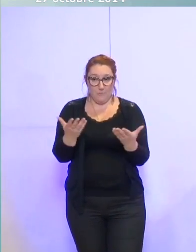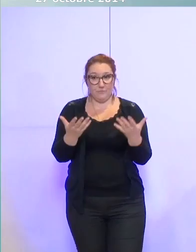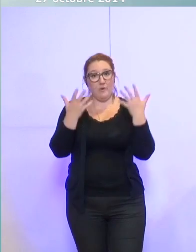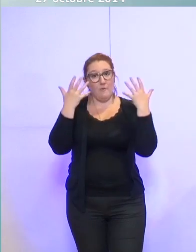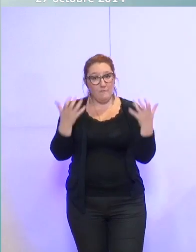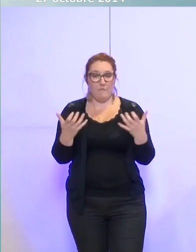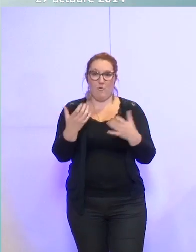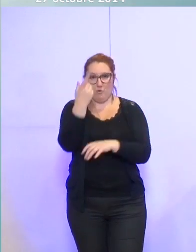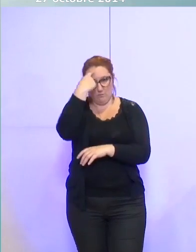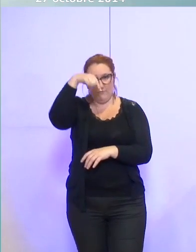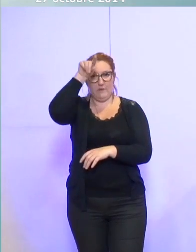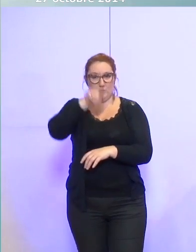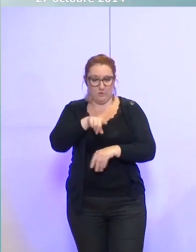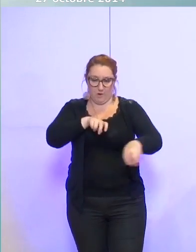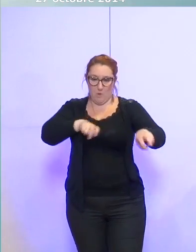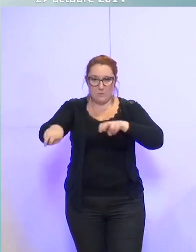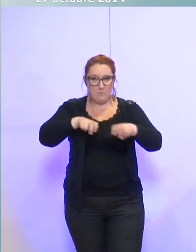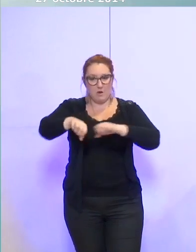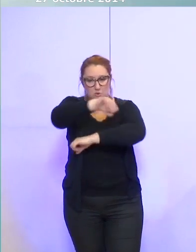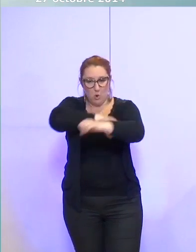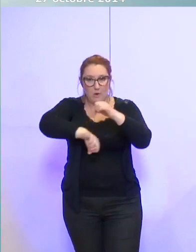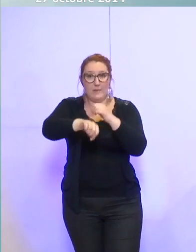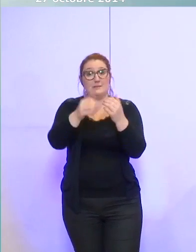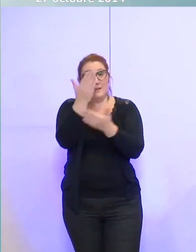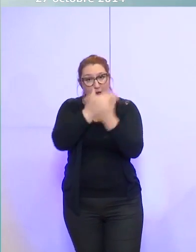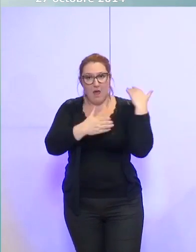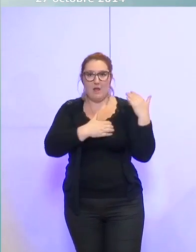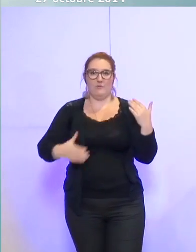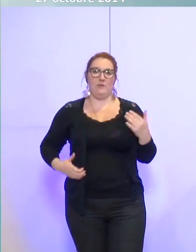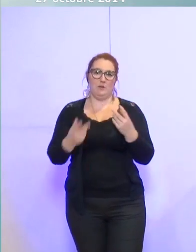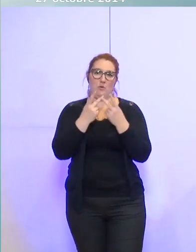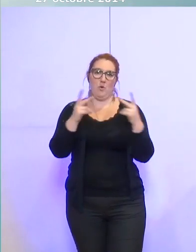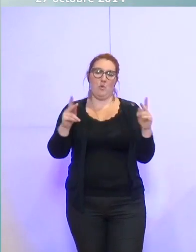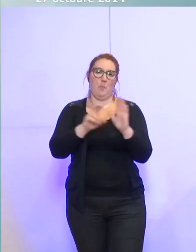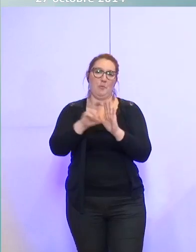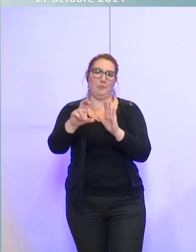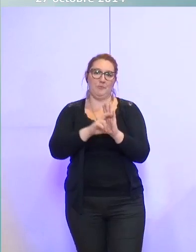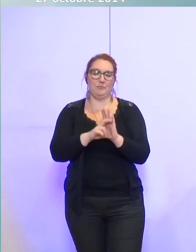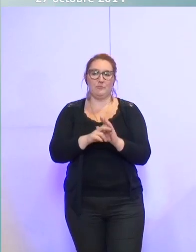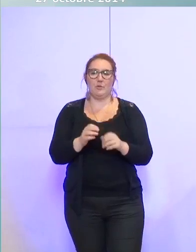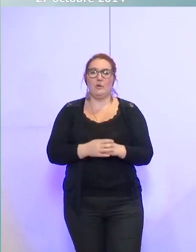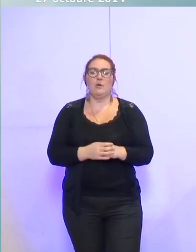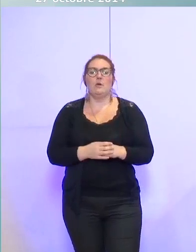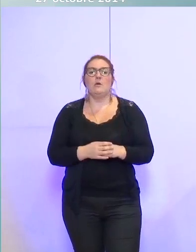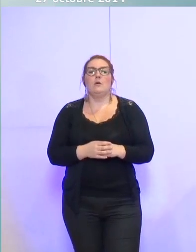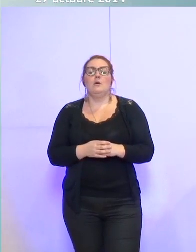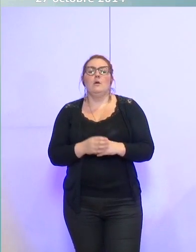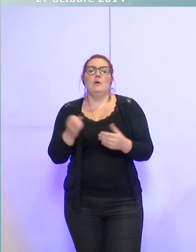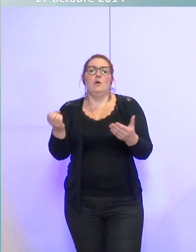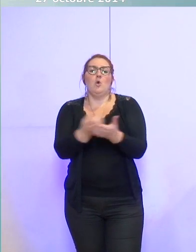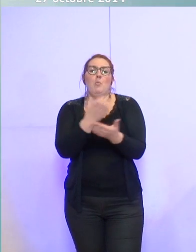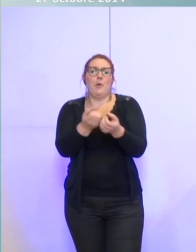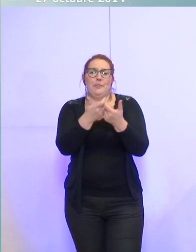cette démarche à l'échelle de la ville de Grenoble. Il existe une échelle de l'open data qui a été mise en place par